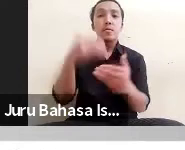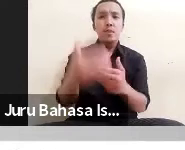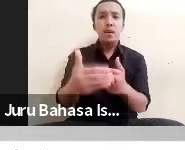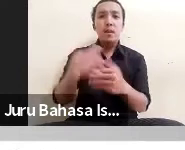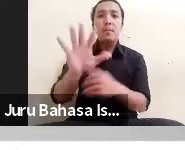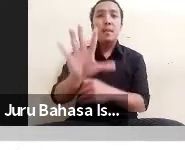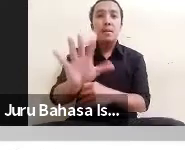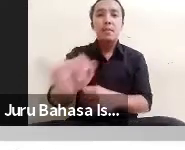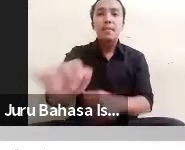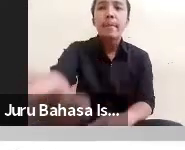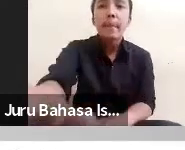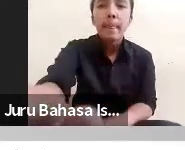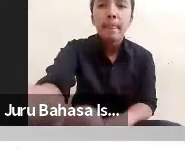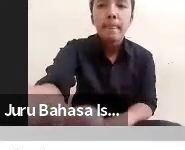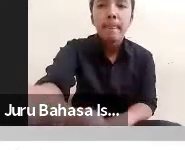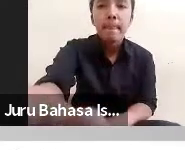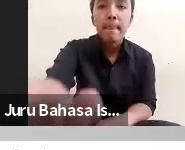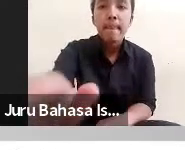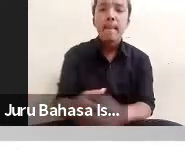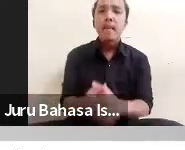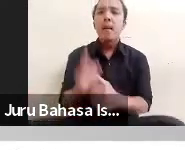adanya regulasi yang mendukung.